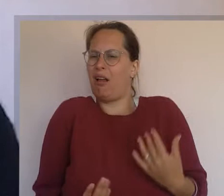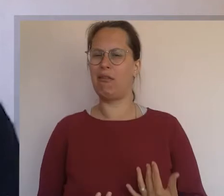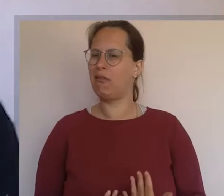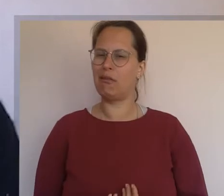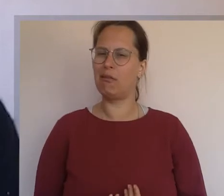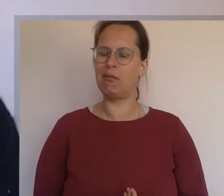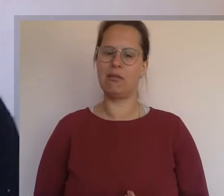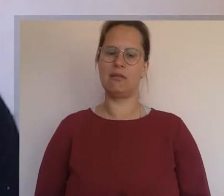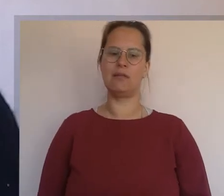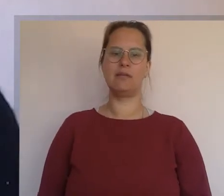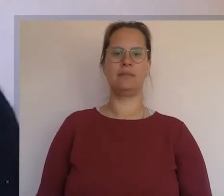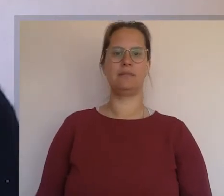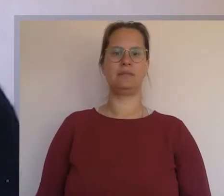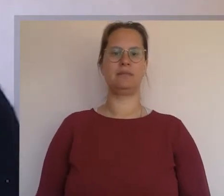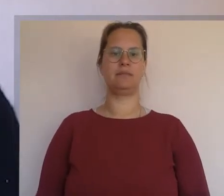lekker.